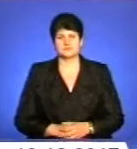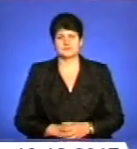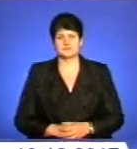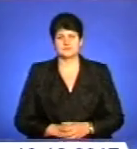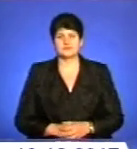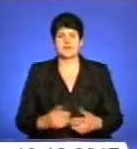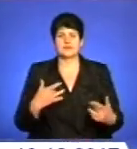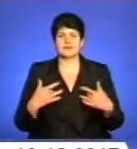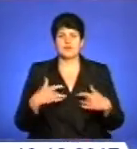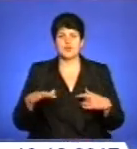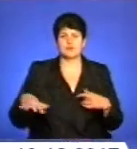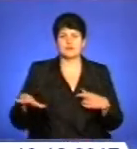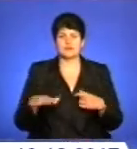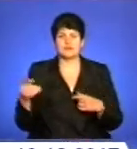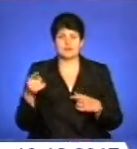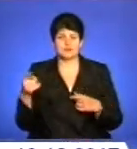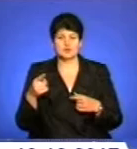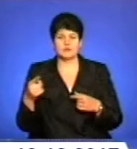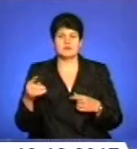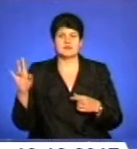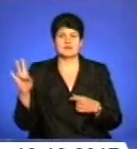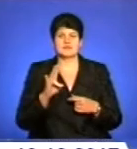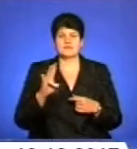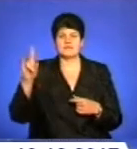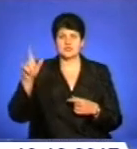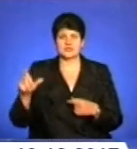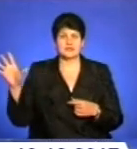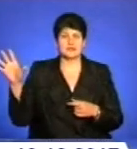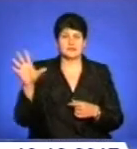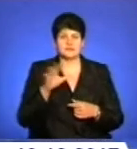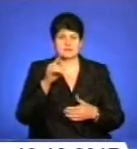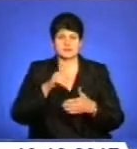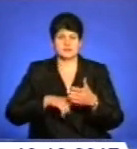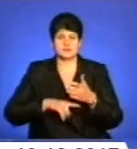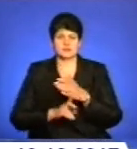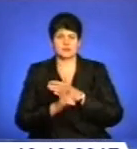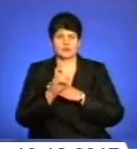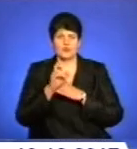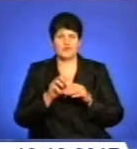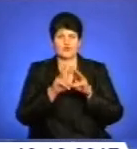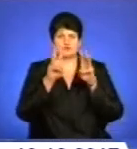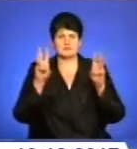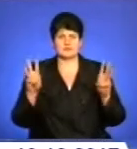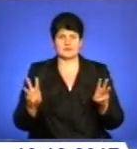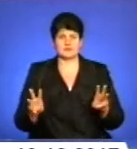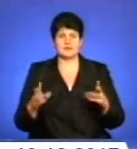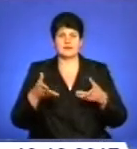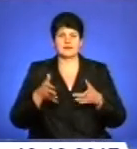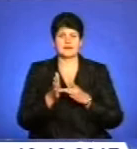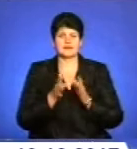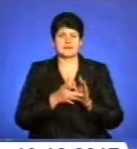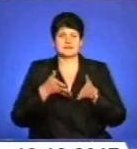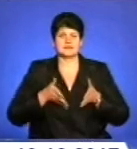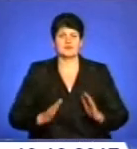На театральному майдані Тернополя священики усіх конфесій освятили різдвяну шопку. Опісля тернопільські пластуни